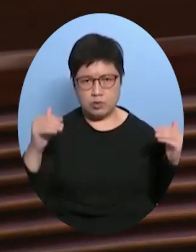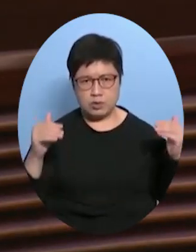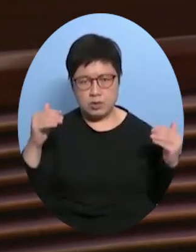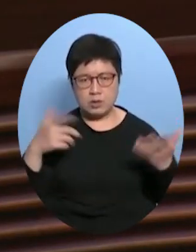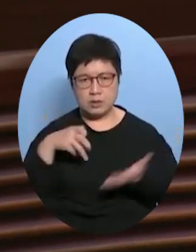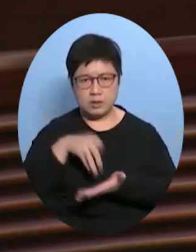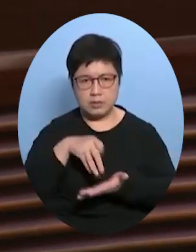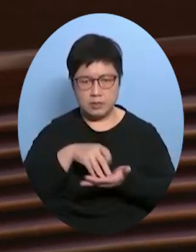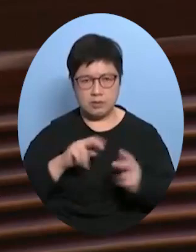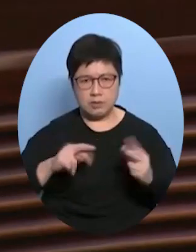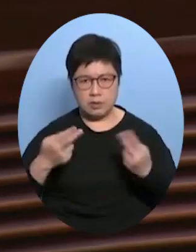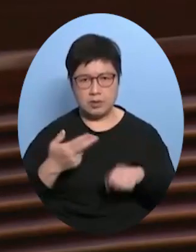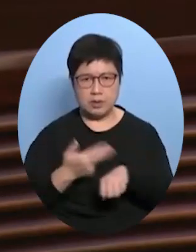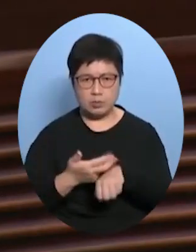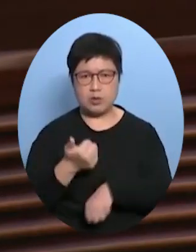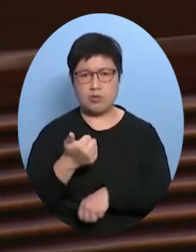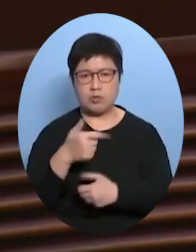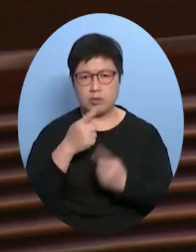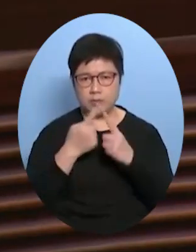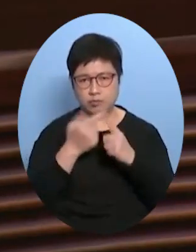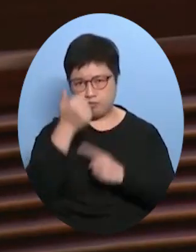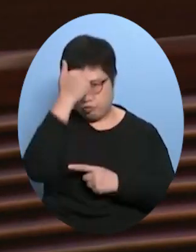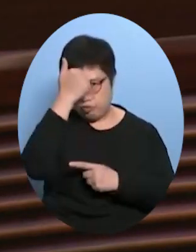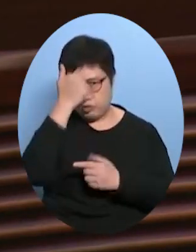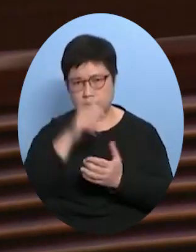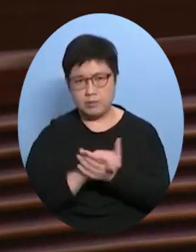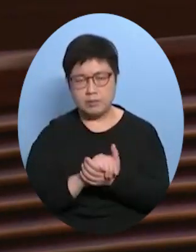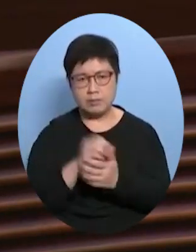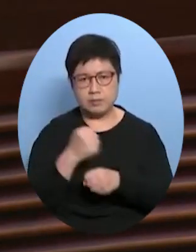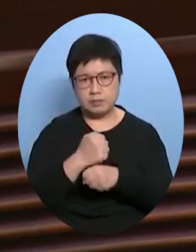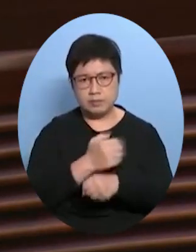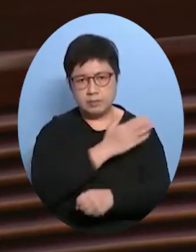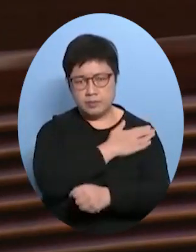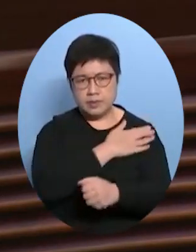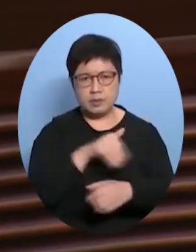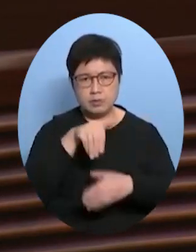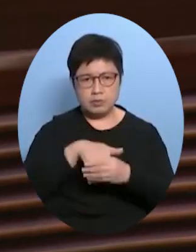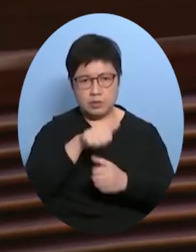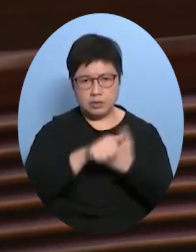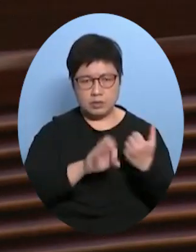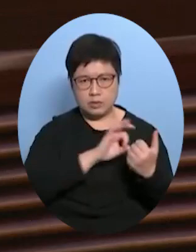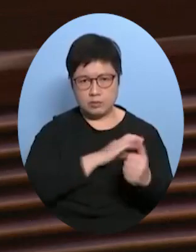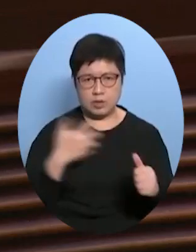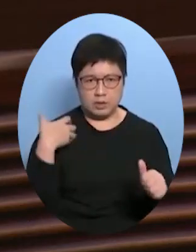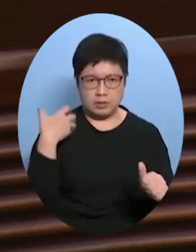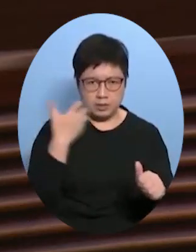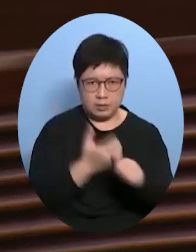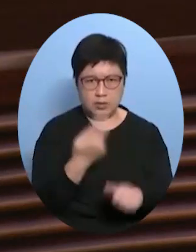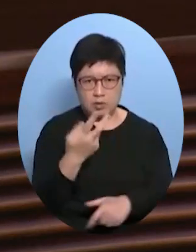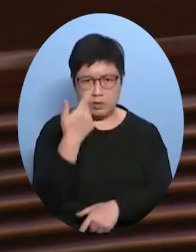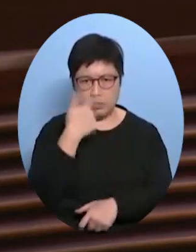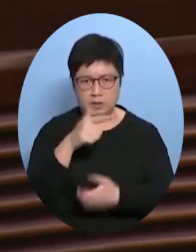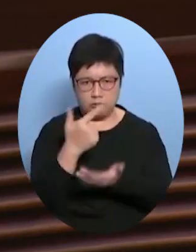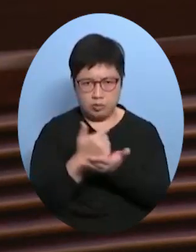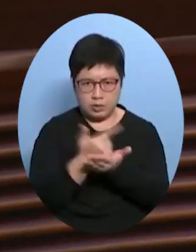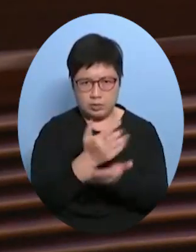和發展優質民主的原則。在職能方面，選委會獲賦予兩項新的重